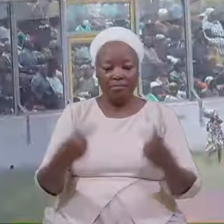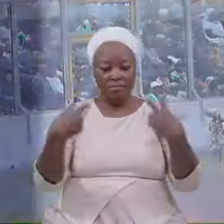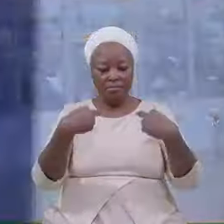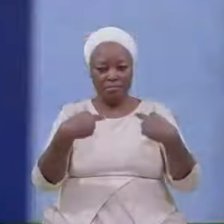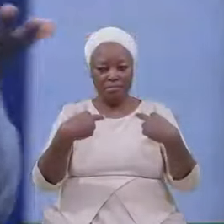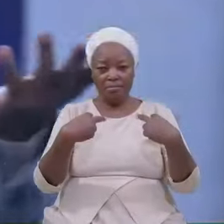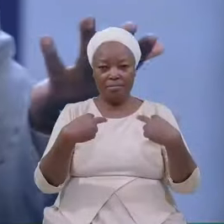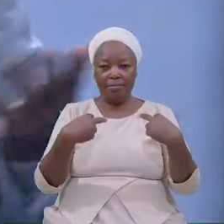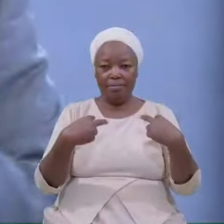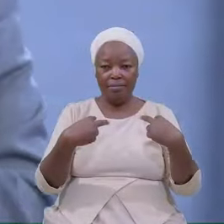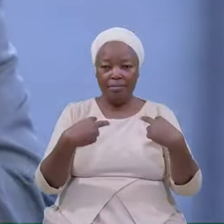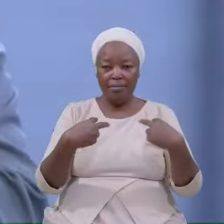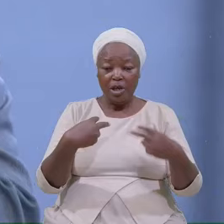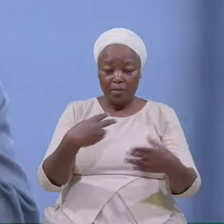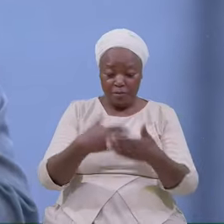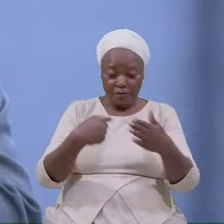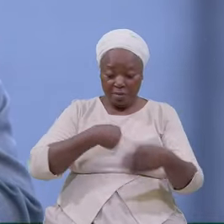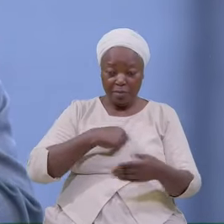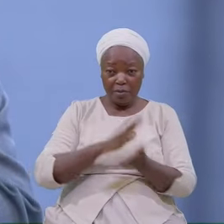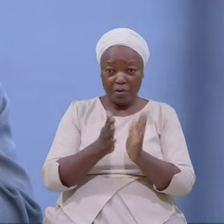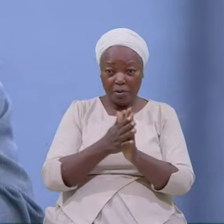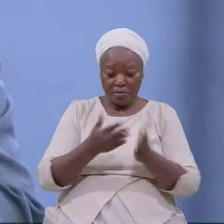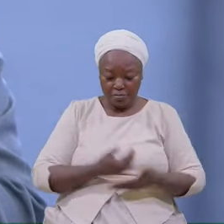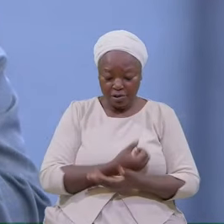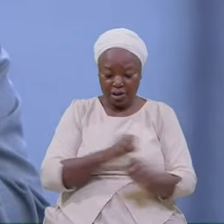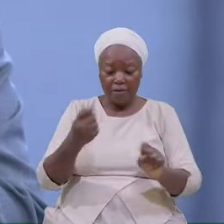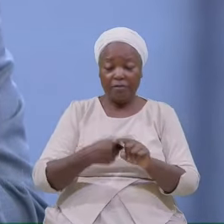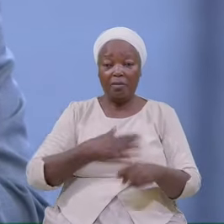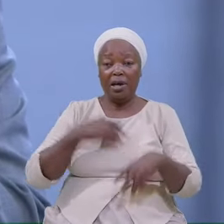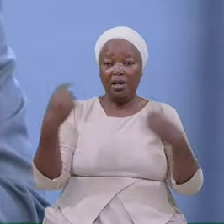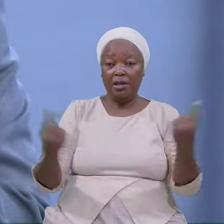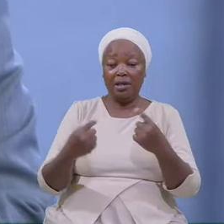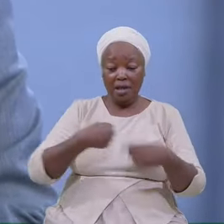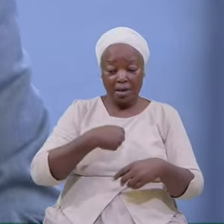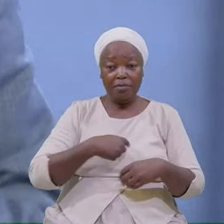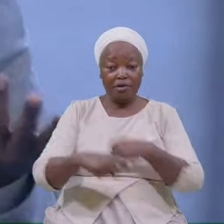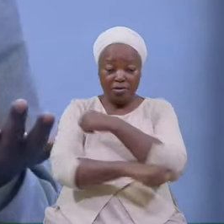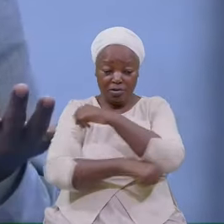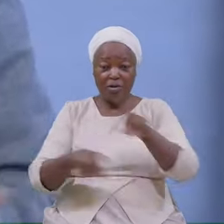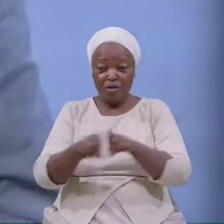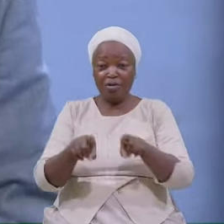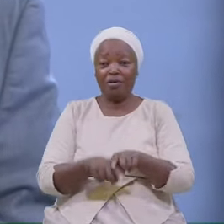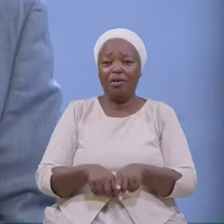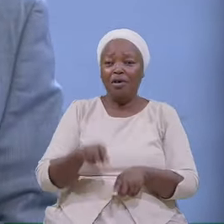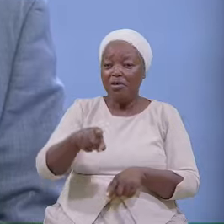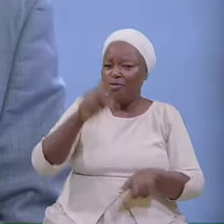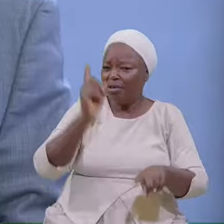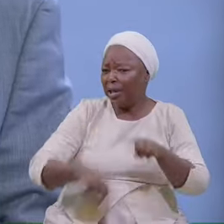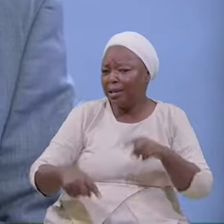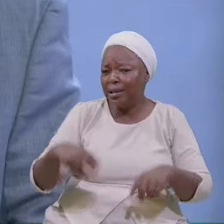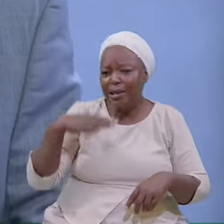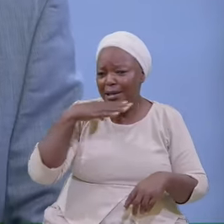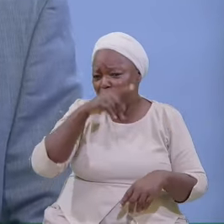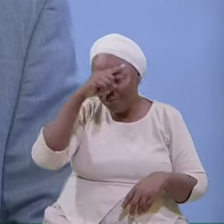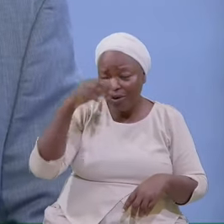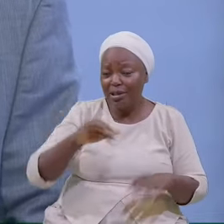ici. Before I became born again, avant de naître de nouveau, I stole. Oui, j'ai aussi volé. You cannot laugh because the same story